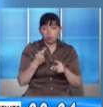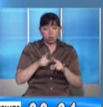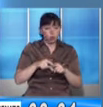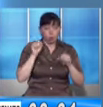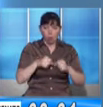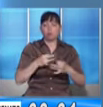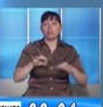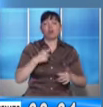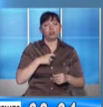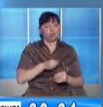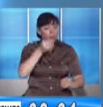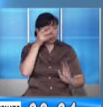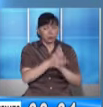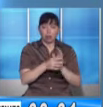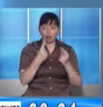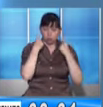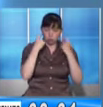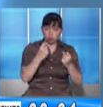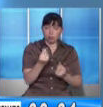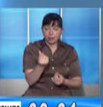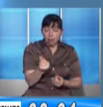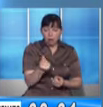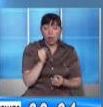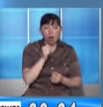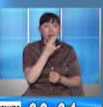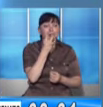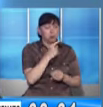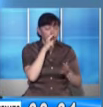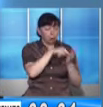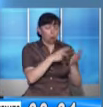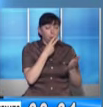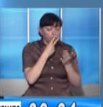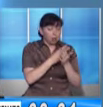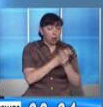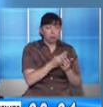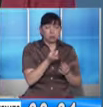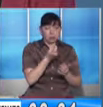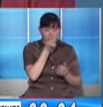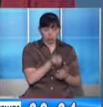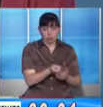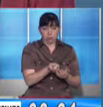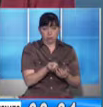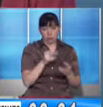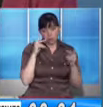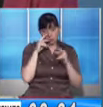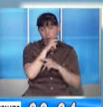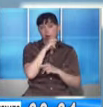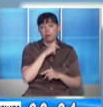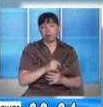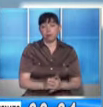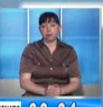foarte mult, dar la Comisia, Electorală Centrală ajung rapoarte diferite. O